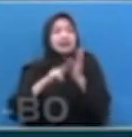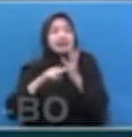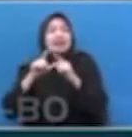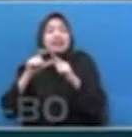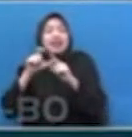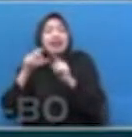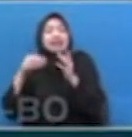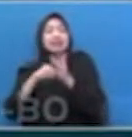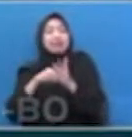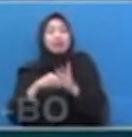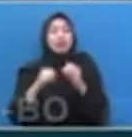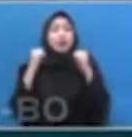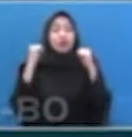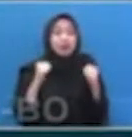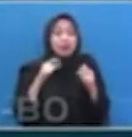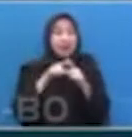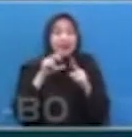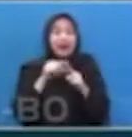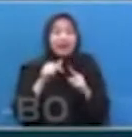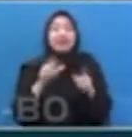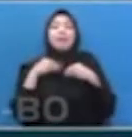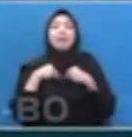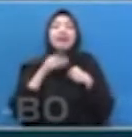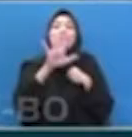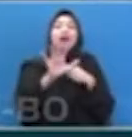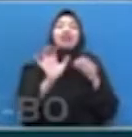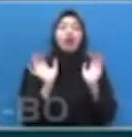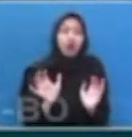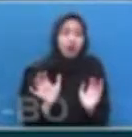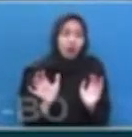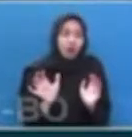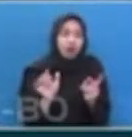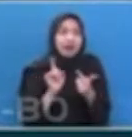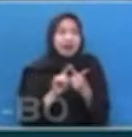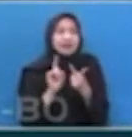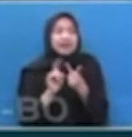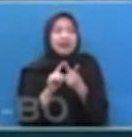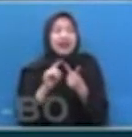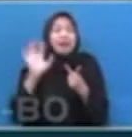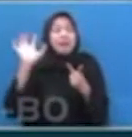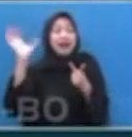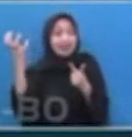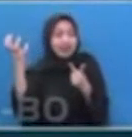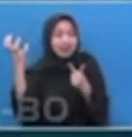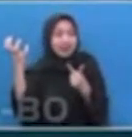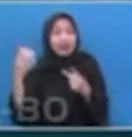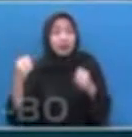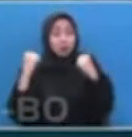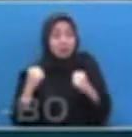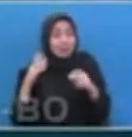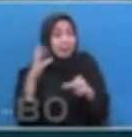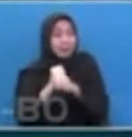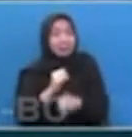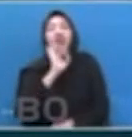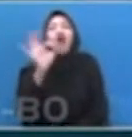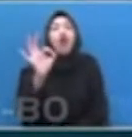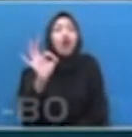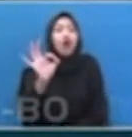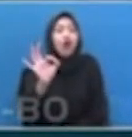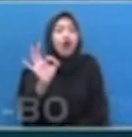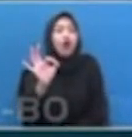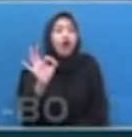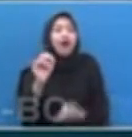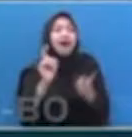menciptakan citra kemelekatan Anies Baswedan agar bisa meraih kotel efek. Diketahui sebelumnya dari sejumlah parpol di Indonesia, Nasdem yang